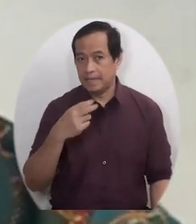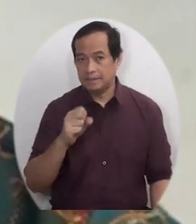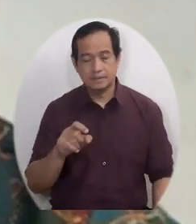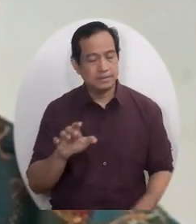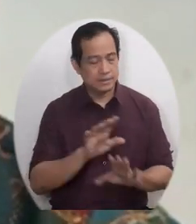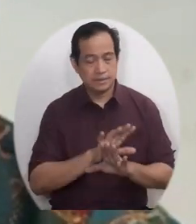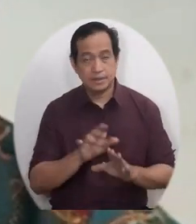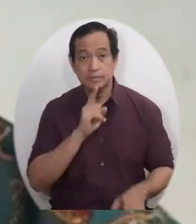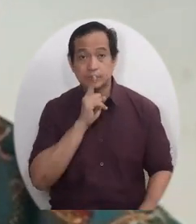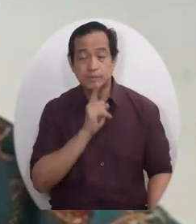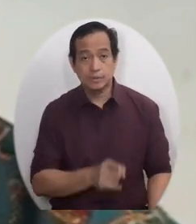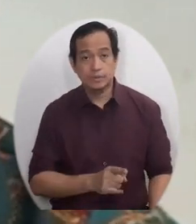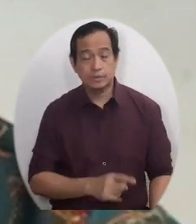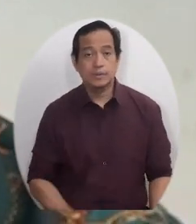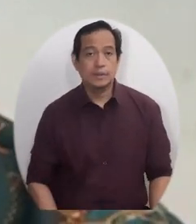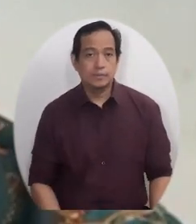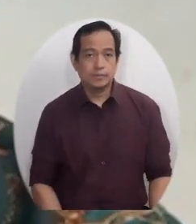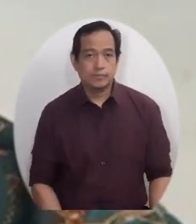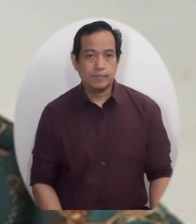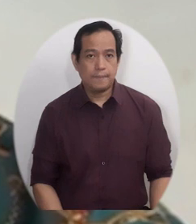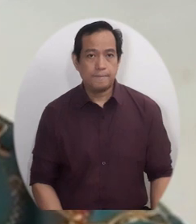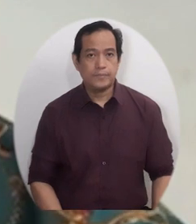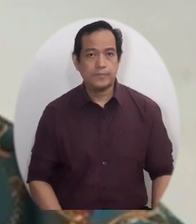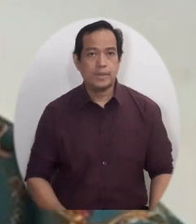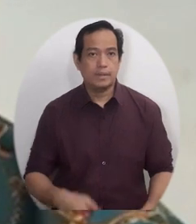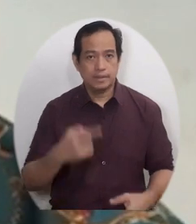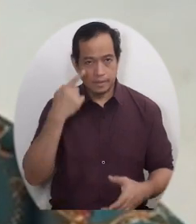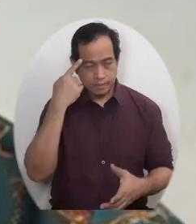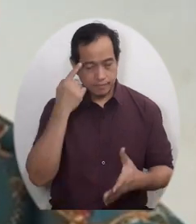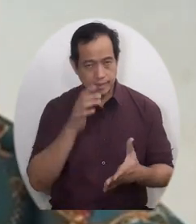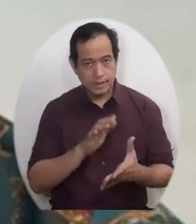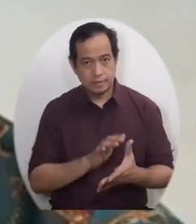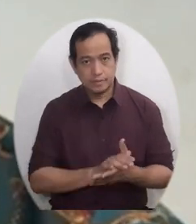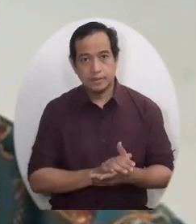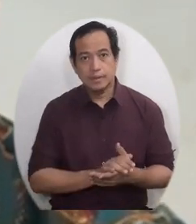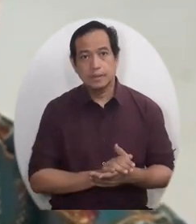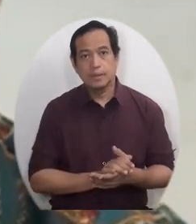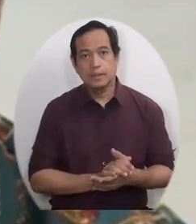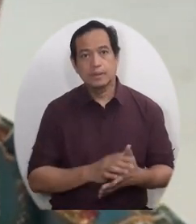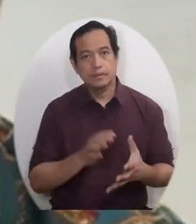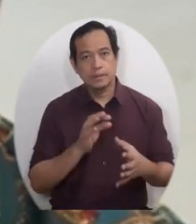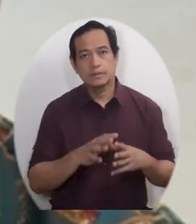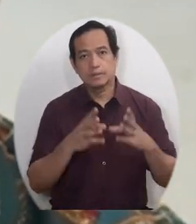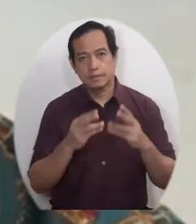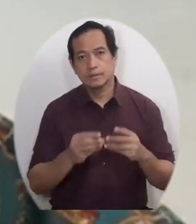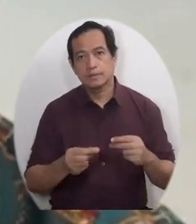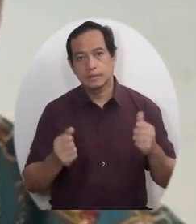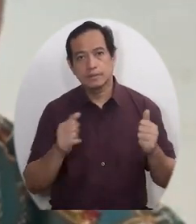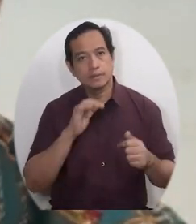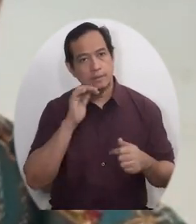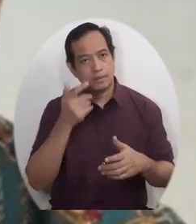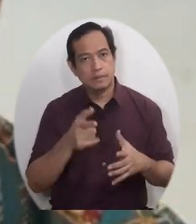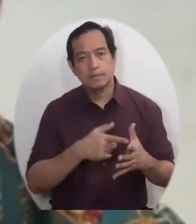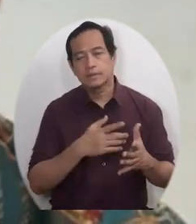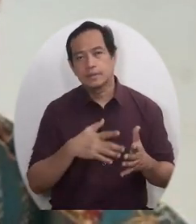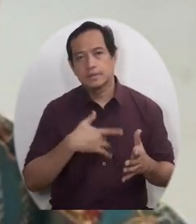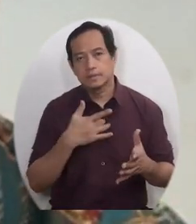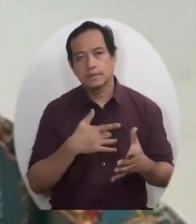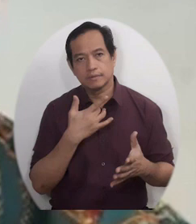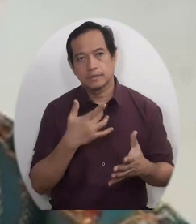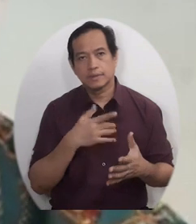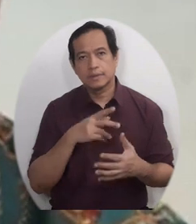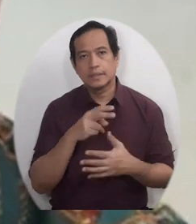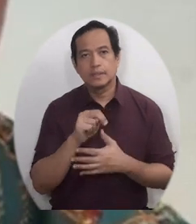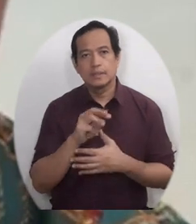actually totoo? Isa po doon ay yung paniniwalang mawawala naman ito bukas. Namamanhid lang,